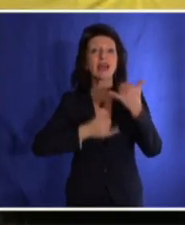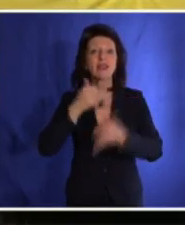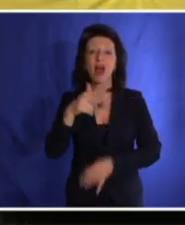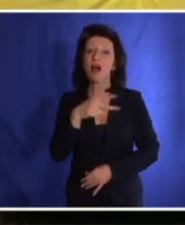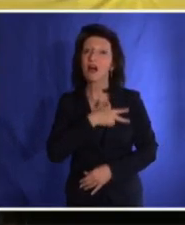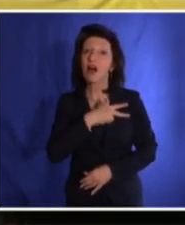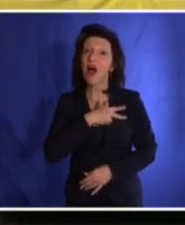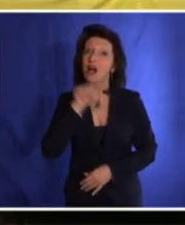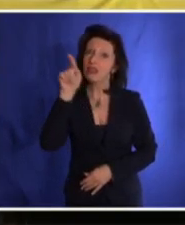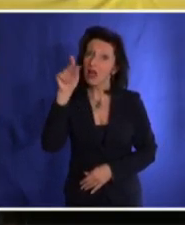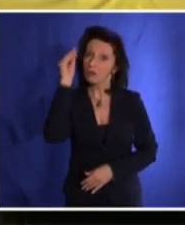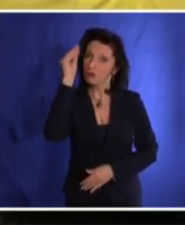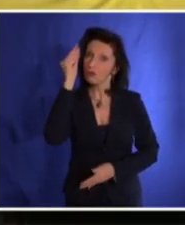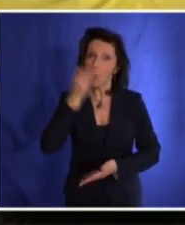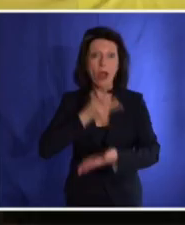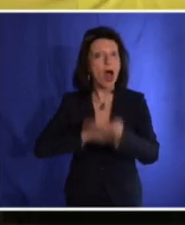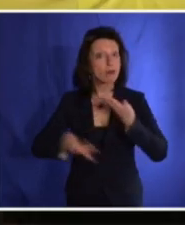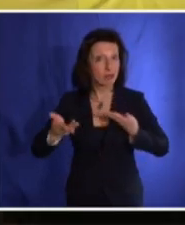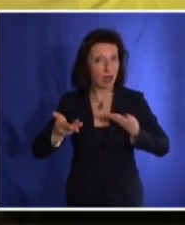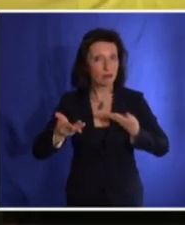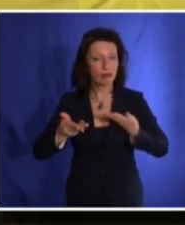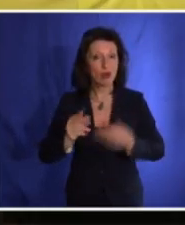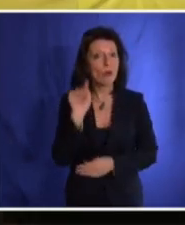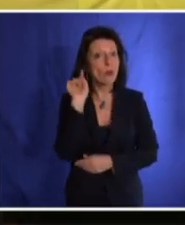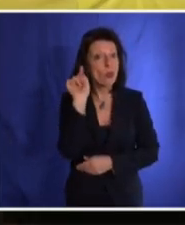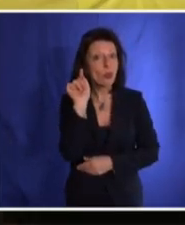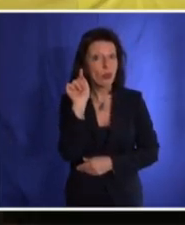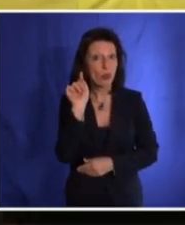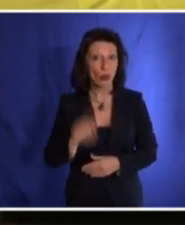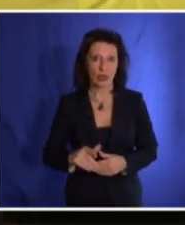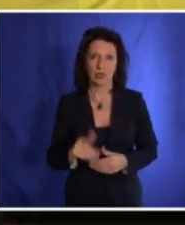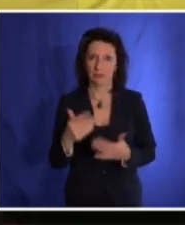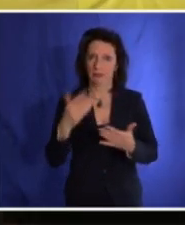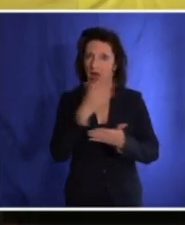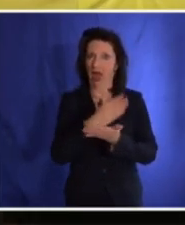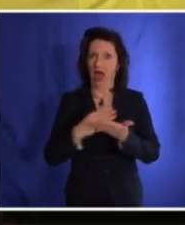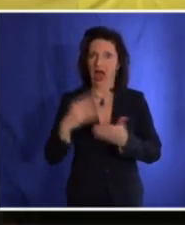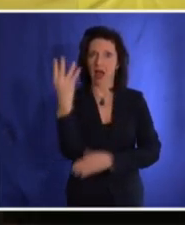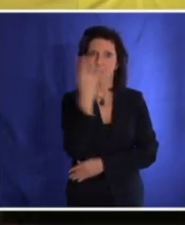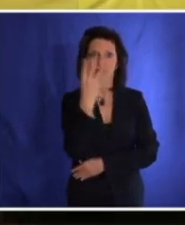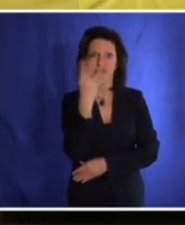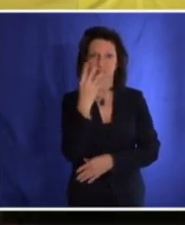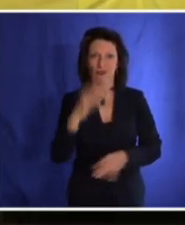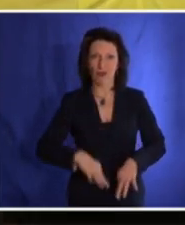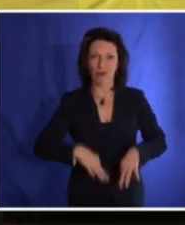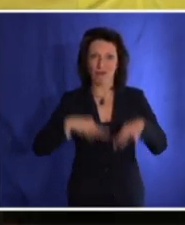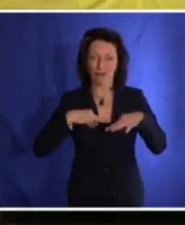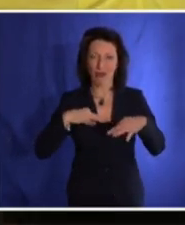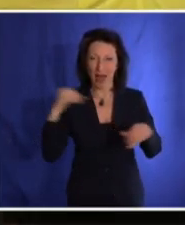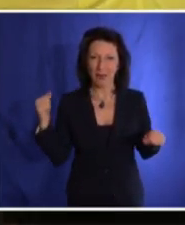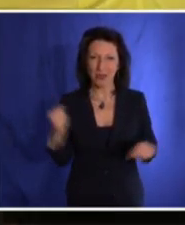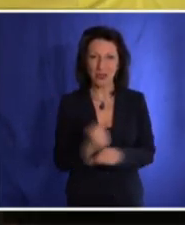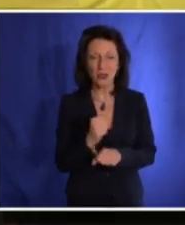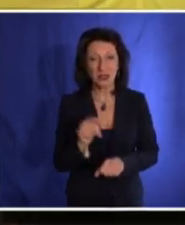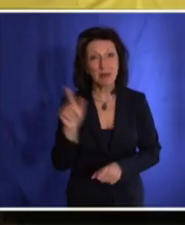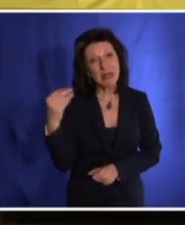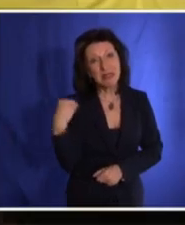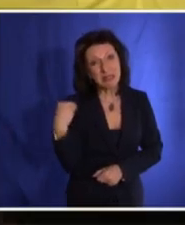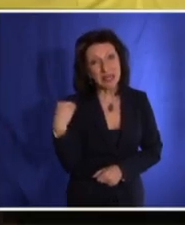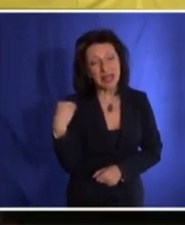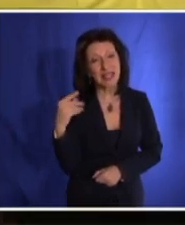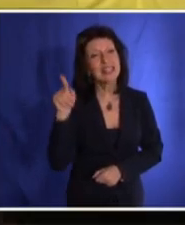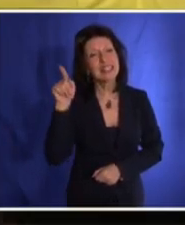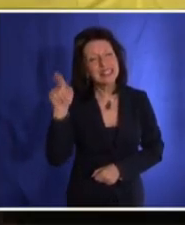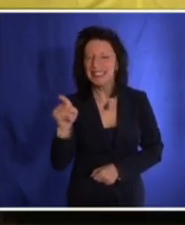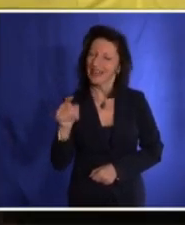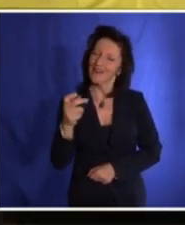Kanada. Dort ist es gerade um 3:30 Uhr früh. Und trotzdem hat sie gesagt, lässt sie es sich